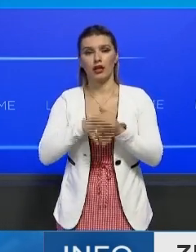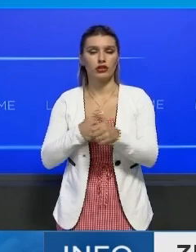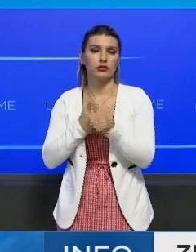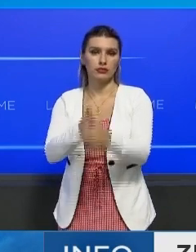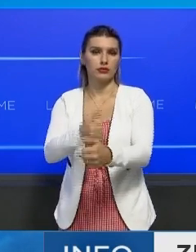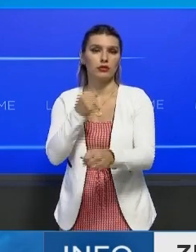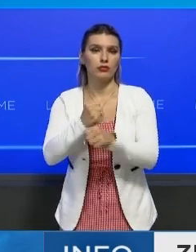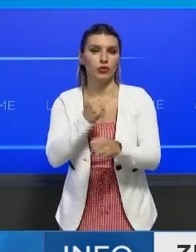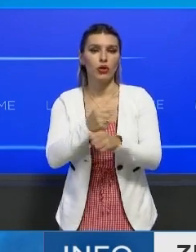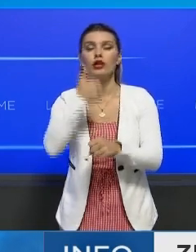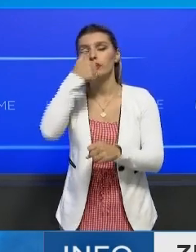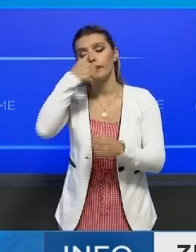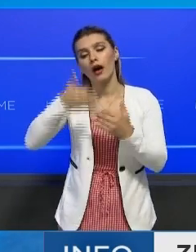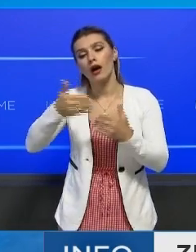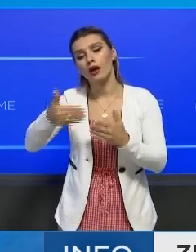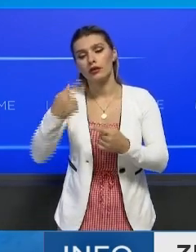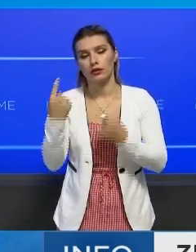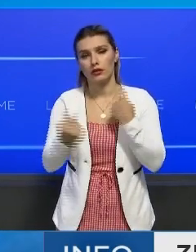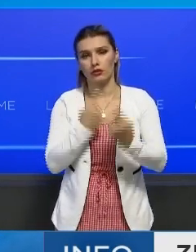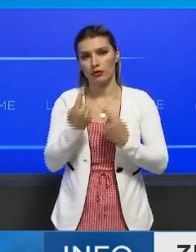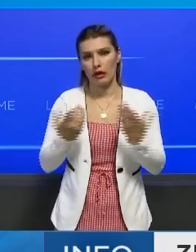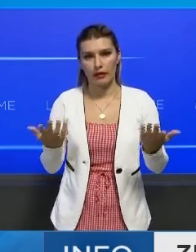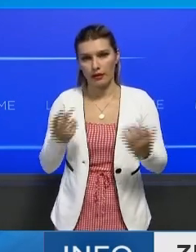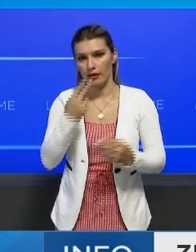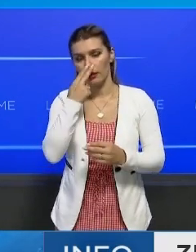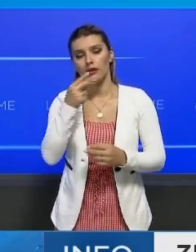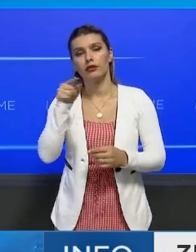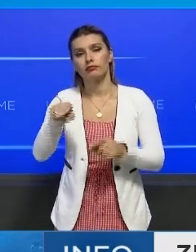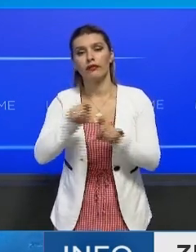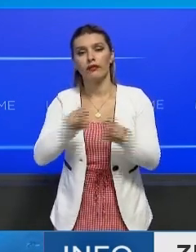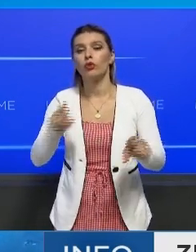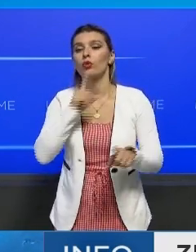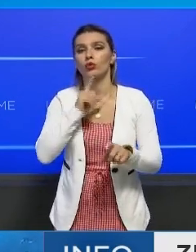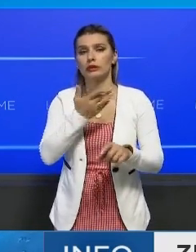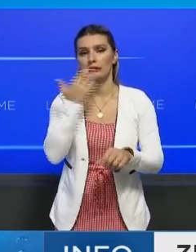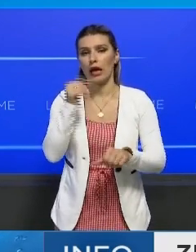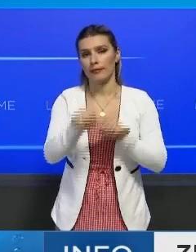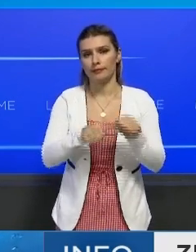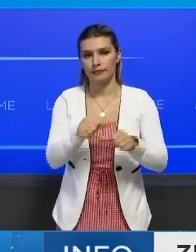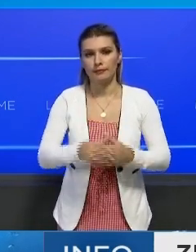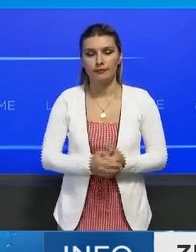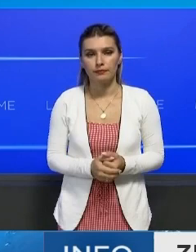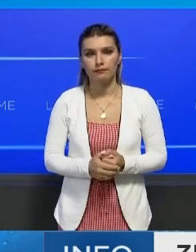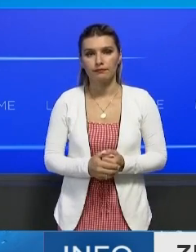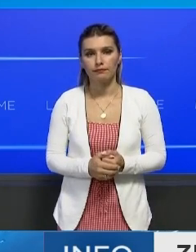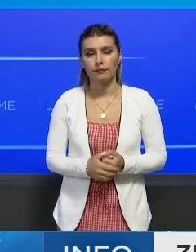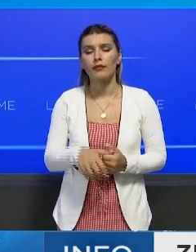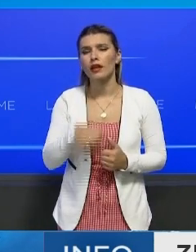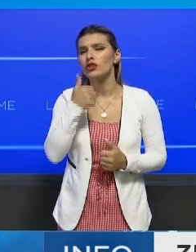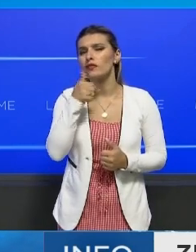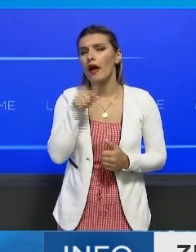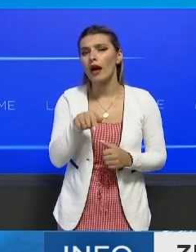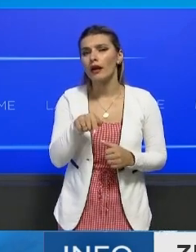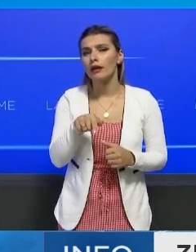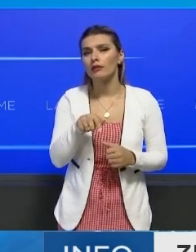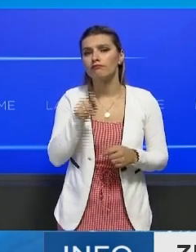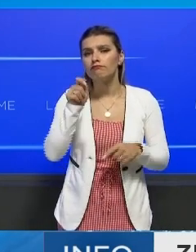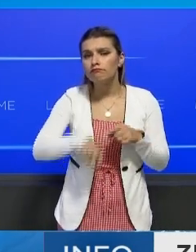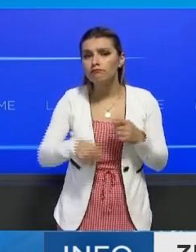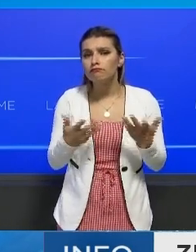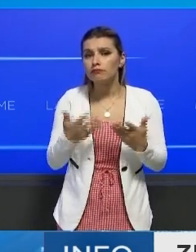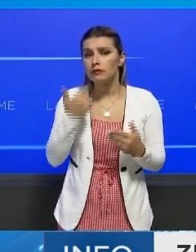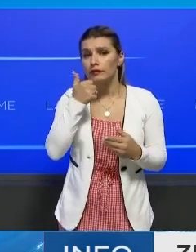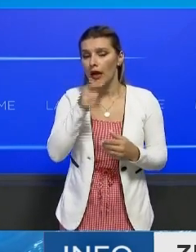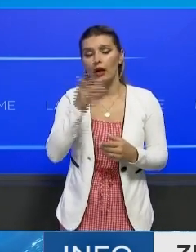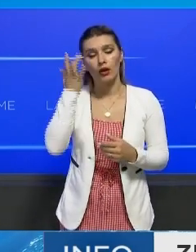i cili i parashet që ka ndodh me të gjitha ato veturat të cilat janë të paregjistruar. Dhe çfarë parashë konkretisht legislacioni? Ka varësisht